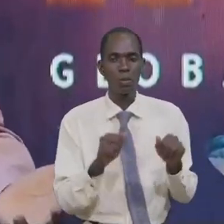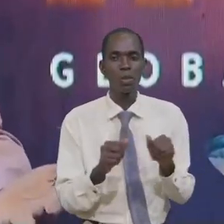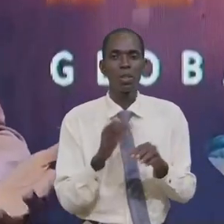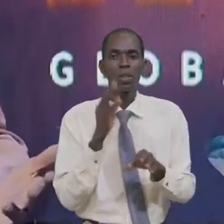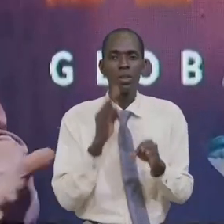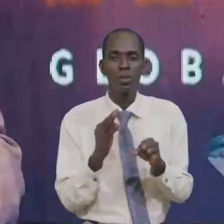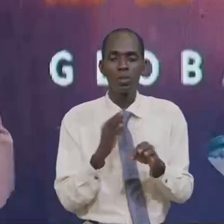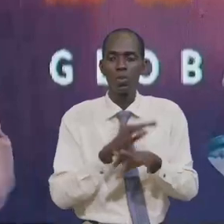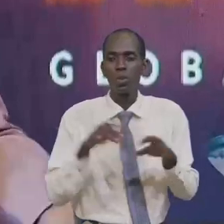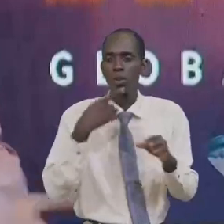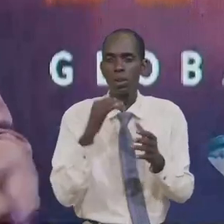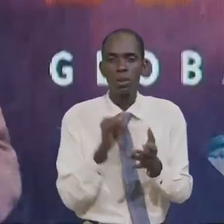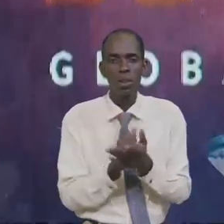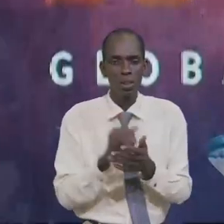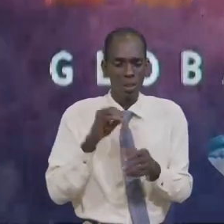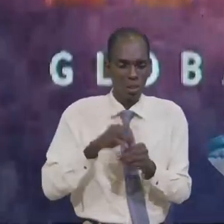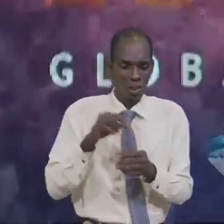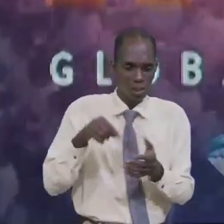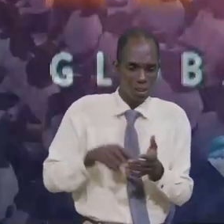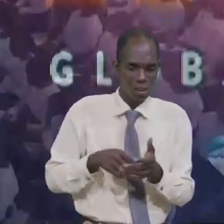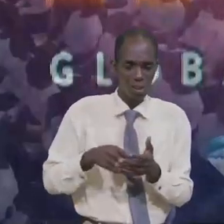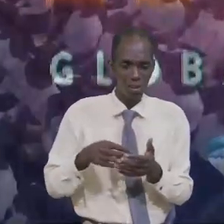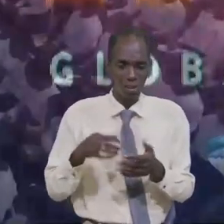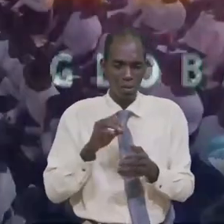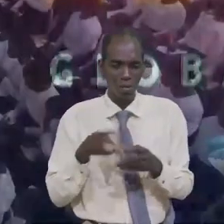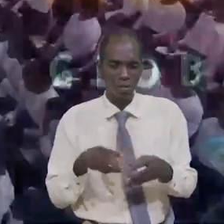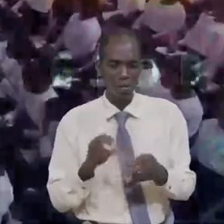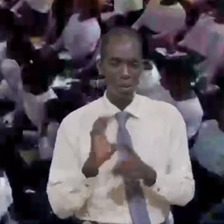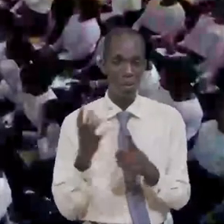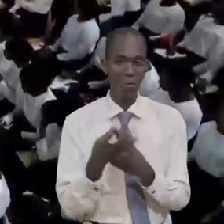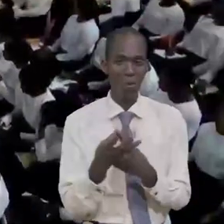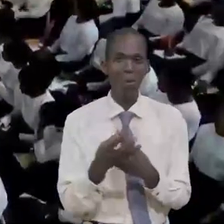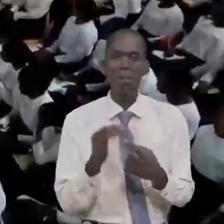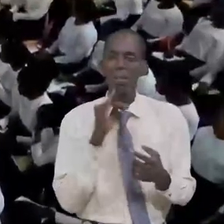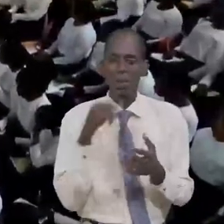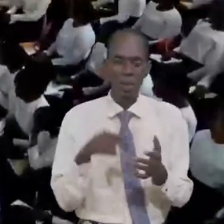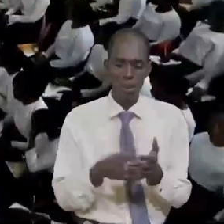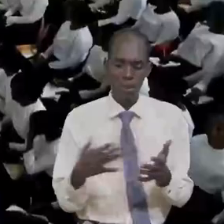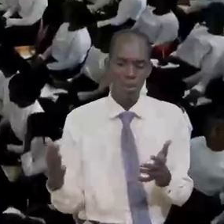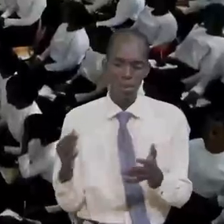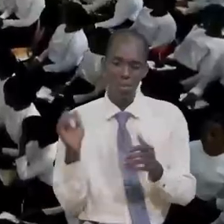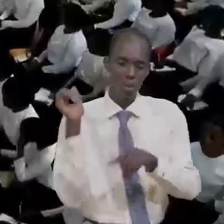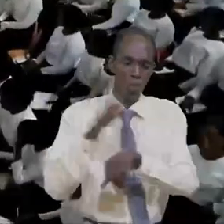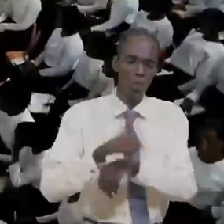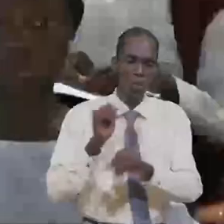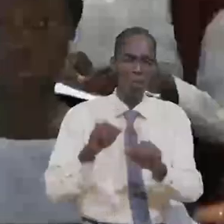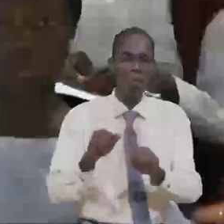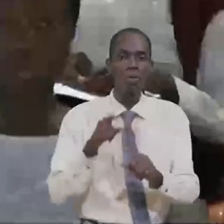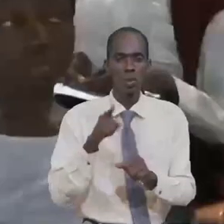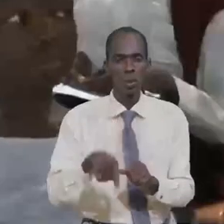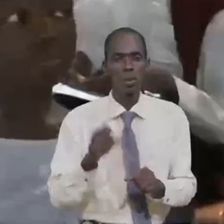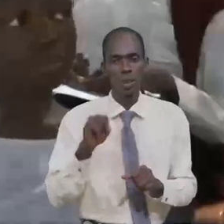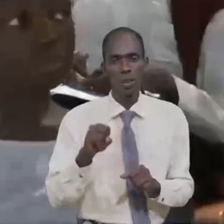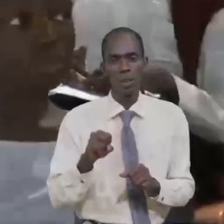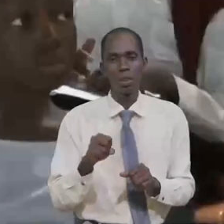est-ce que c'est on peut vaincre oui on peut vaincre cela tu seras ce que Dieu t'a créé pour